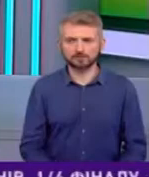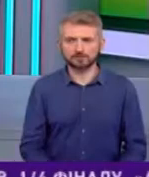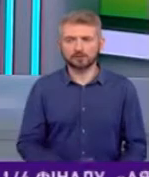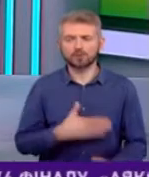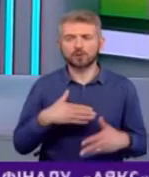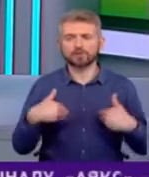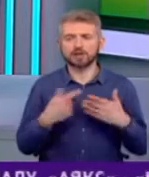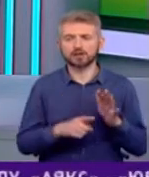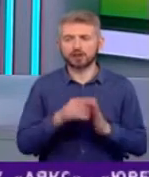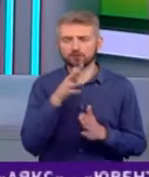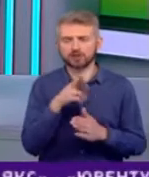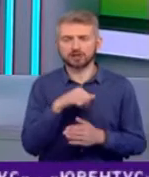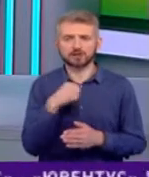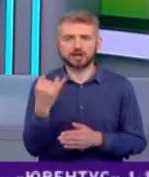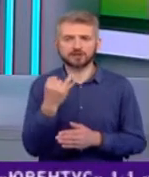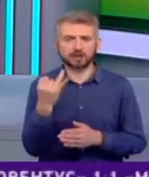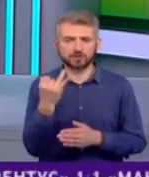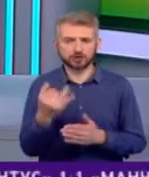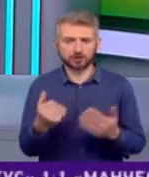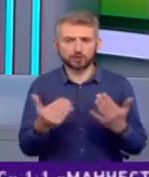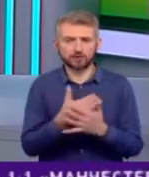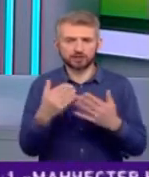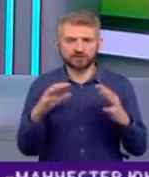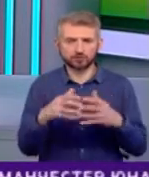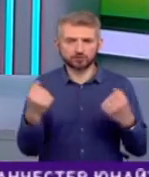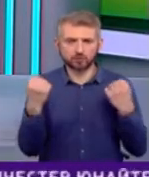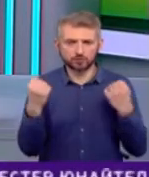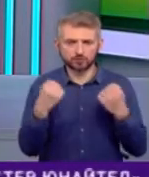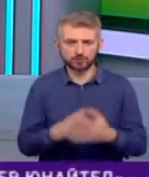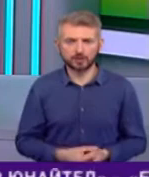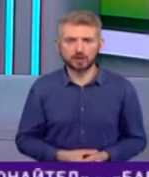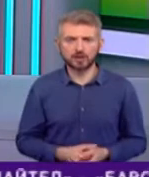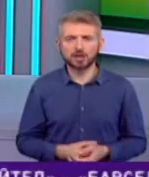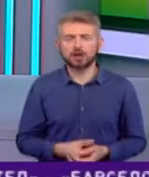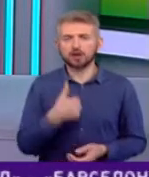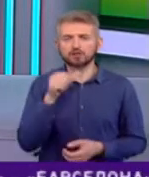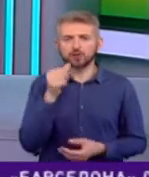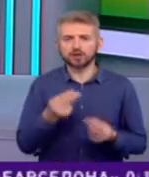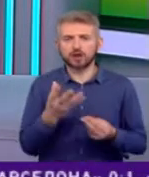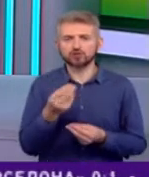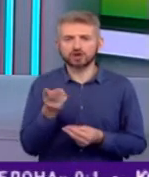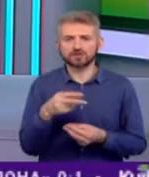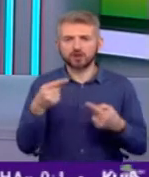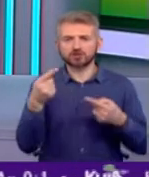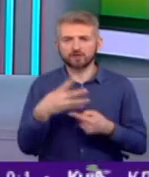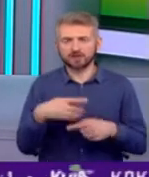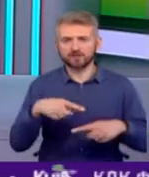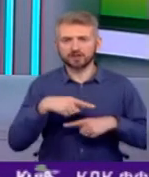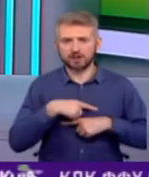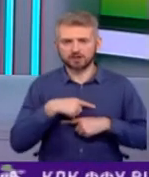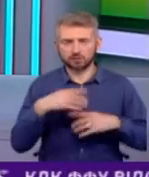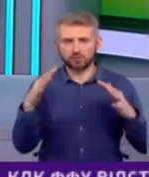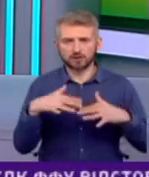Моє вітання. Настав час для найцікавіших новин зі світу спорту. Напередодні зіграли ще два чвертьфінальні поєдинки Ліги